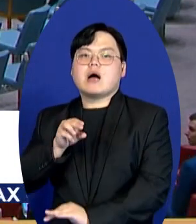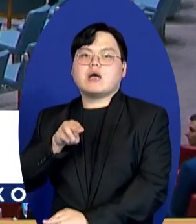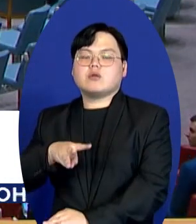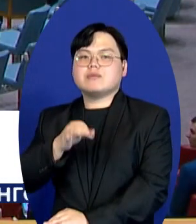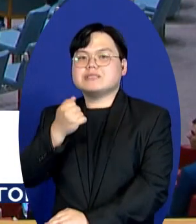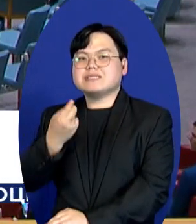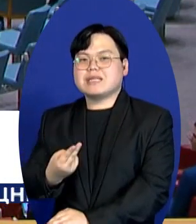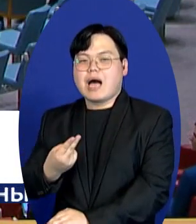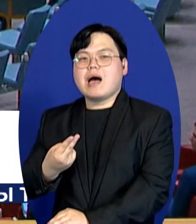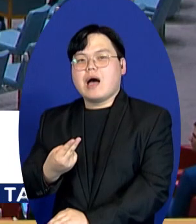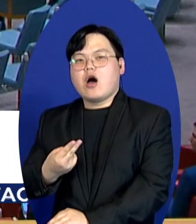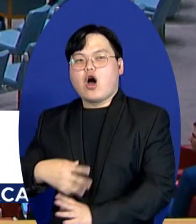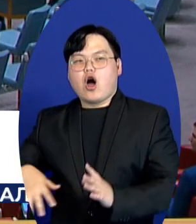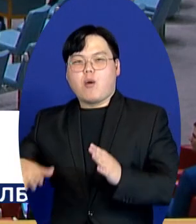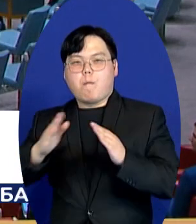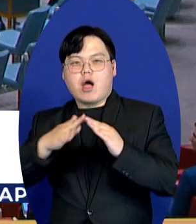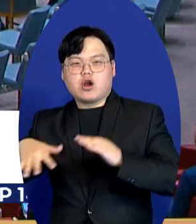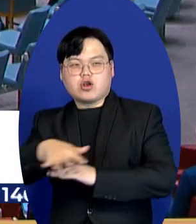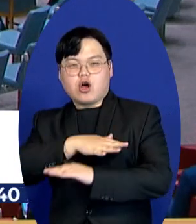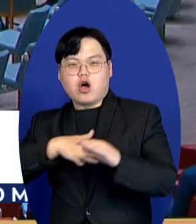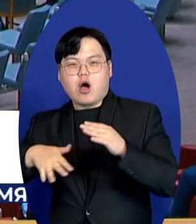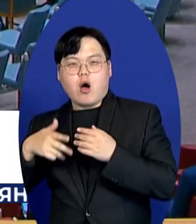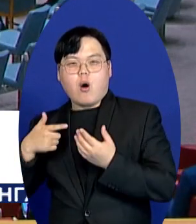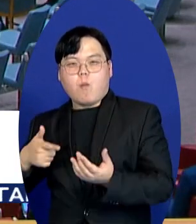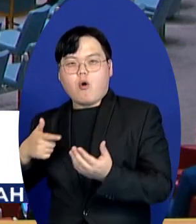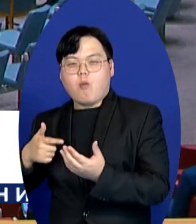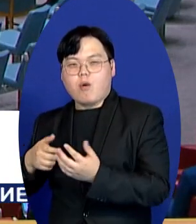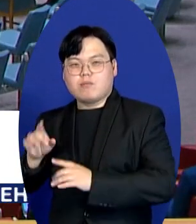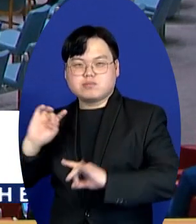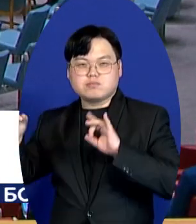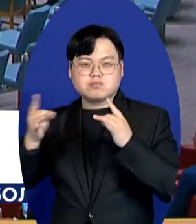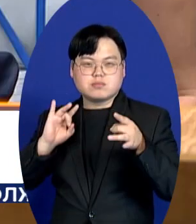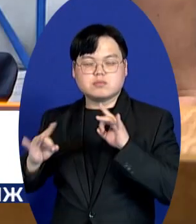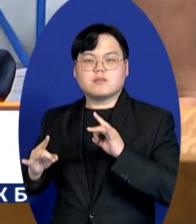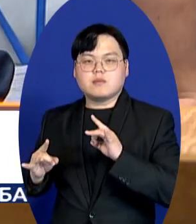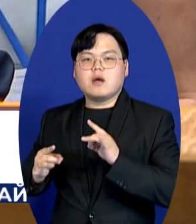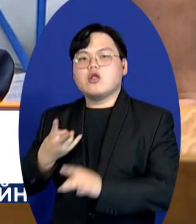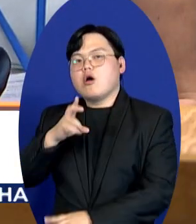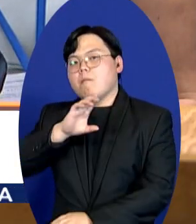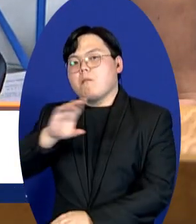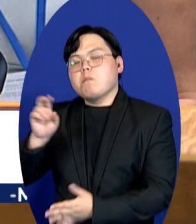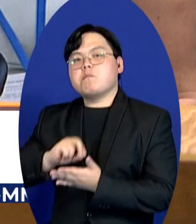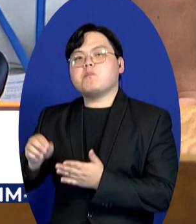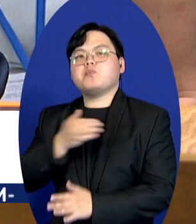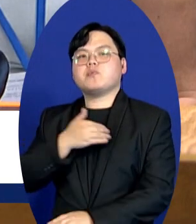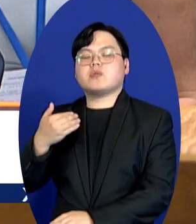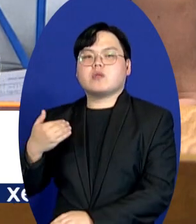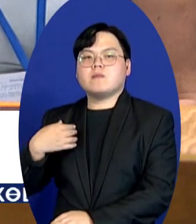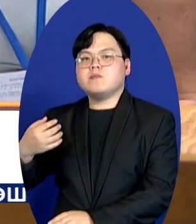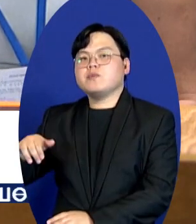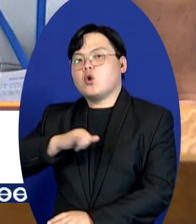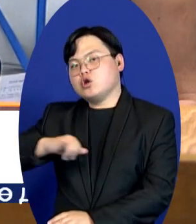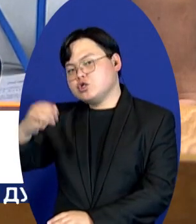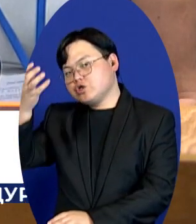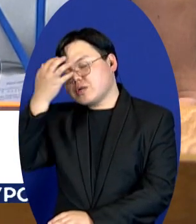орчмыг буудах болсноос цөмийн гамшиг сүрлийн аюул өснө нэмэгдээд байна. Нэгдсэн улсын байгууллагын ерөнхий нарийн бичгийн даргаын улс төр энхий асуудал